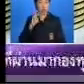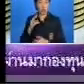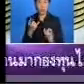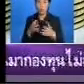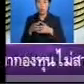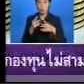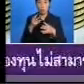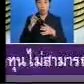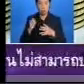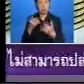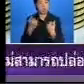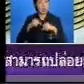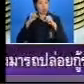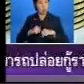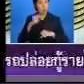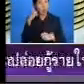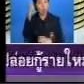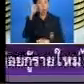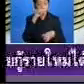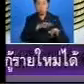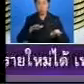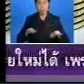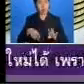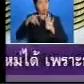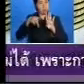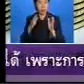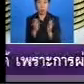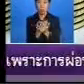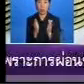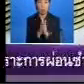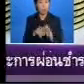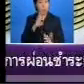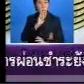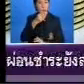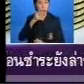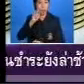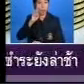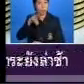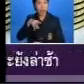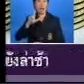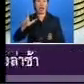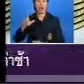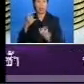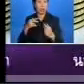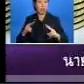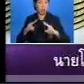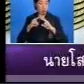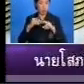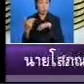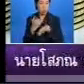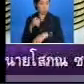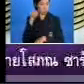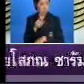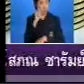นตรีมีการอนุมัติหลักการ 4,000 คันนะครับมูลค่า 66,000 ล้านบาทนะครับพร้อมมีการสั่งนะครับให้กระทรวงคมนาคมนั้นทำ